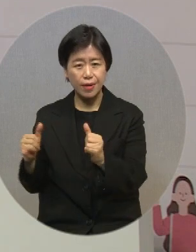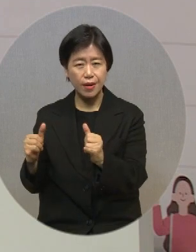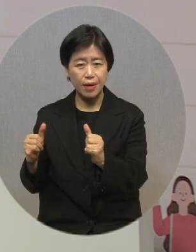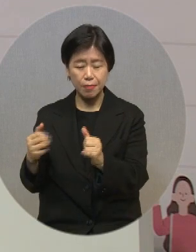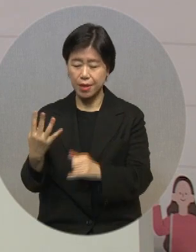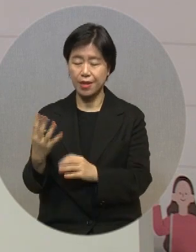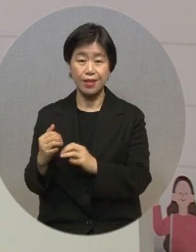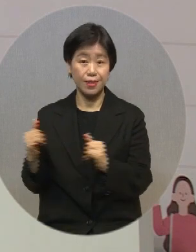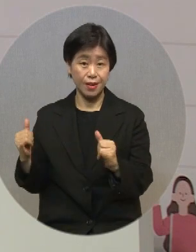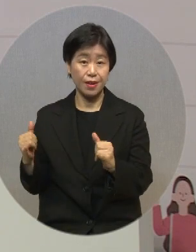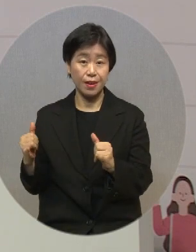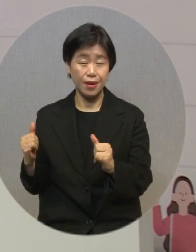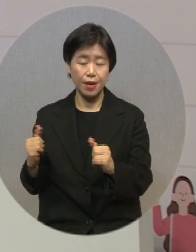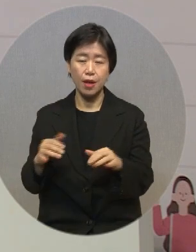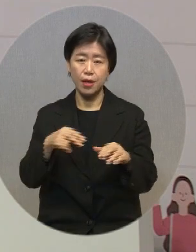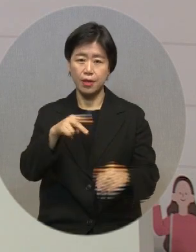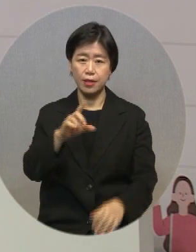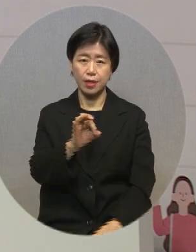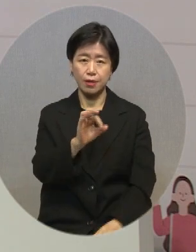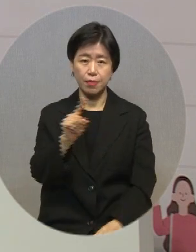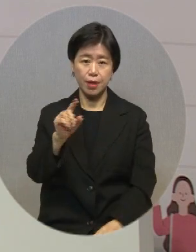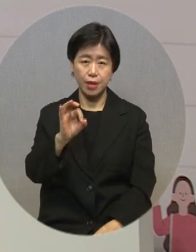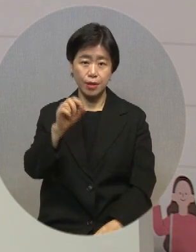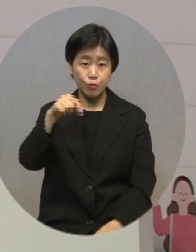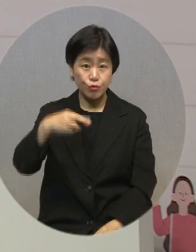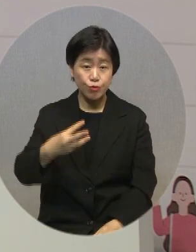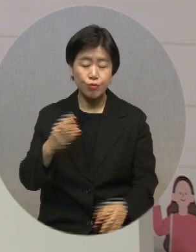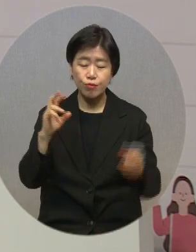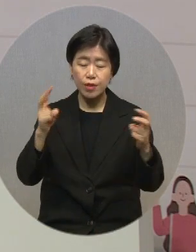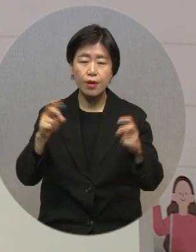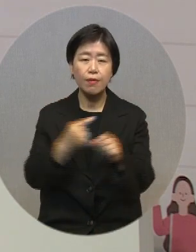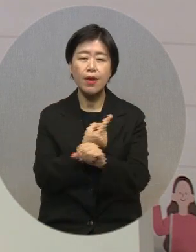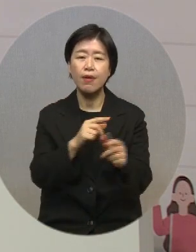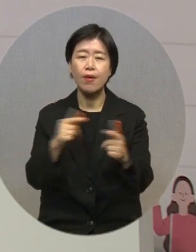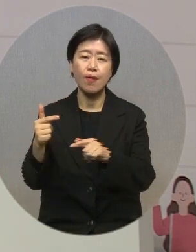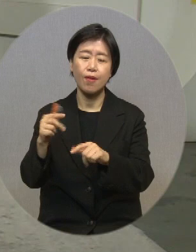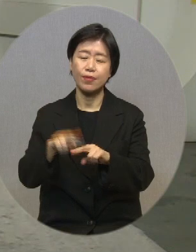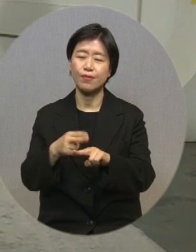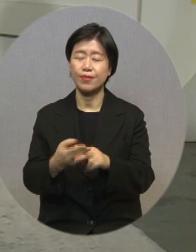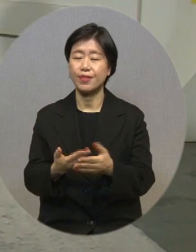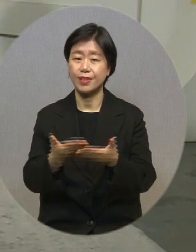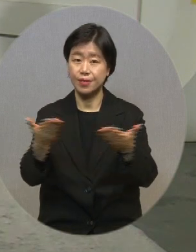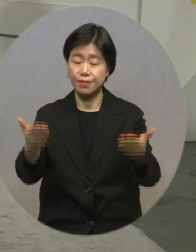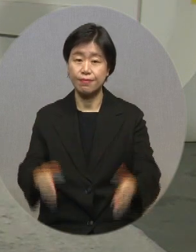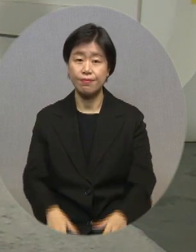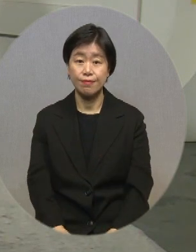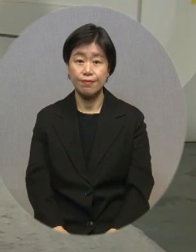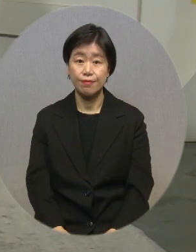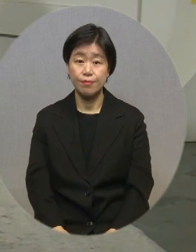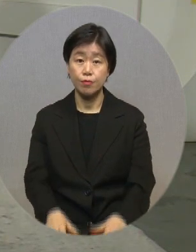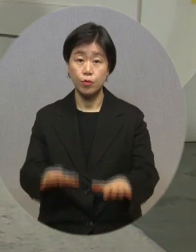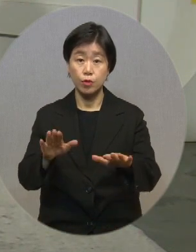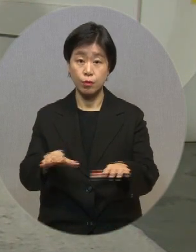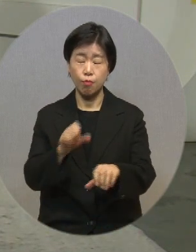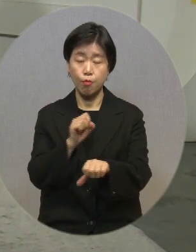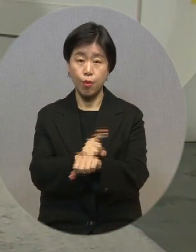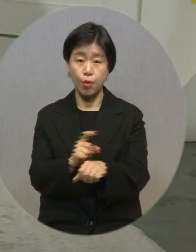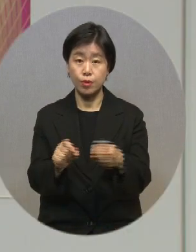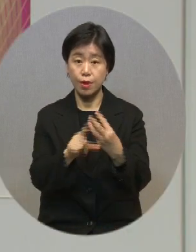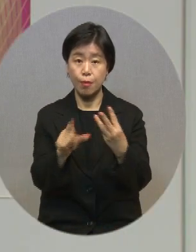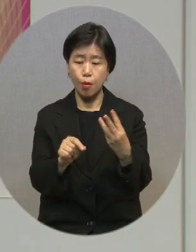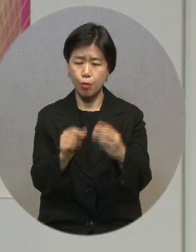못한 네 분께도 쌍방울과 여러 관계사가 제공하는 소정의 기념품을 드리도록 하겠습니다. 네, 시절은 벌써 3월